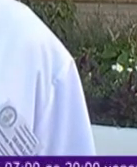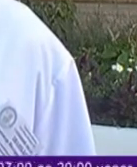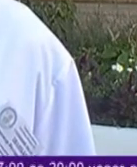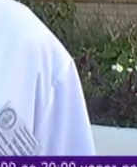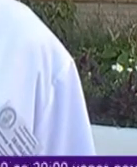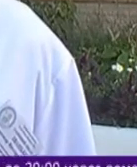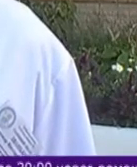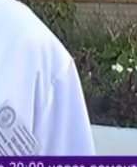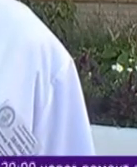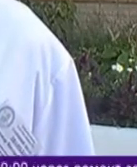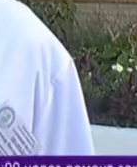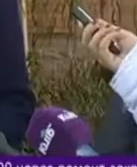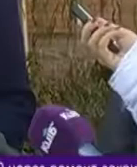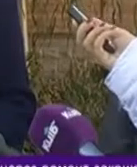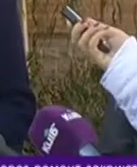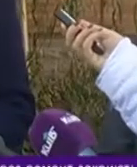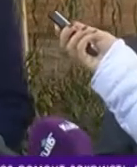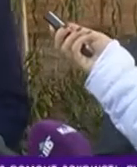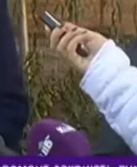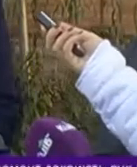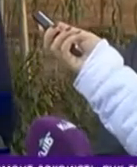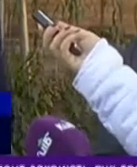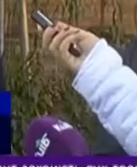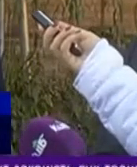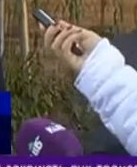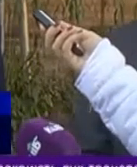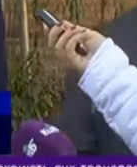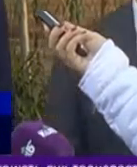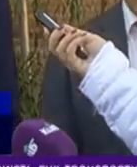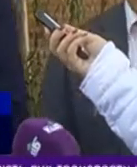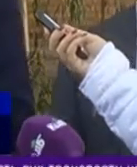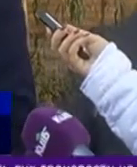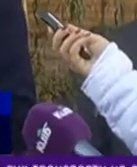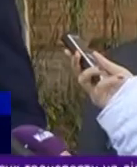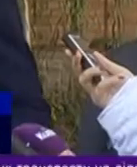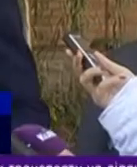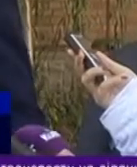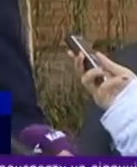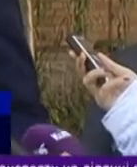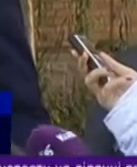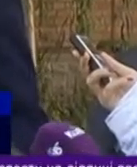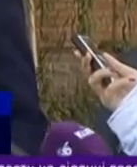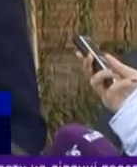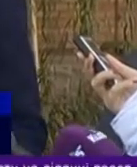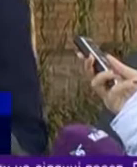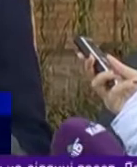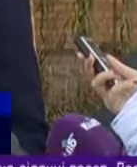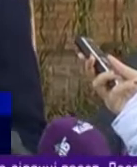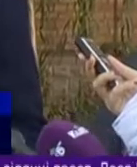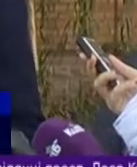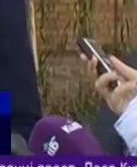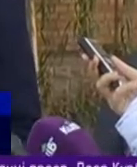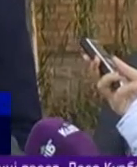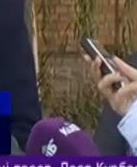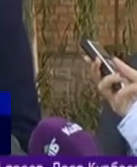самому сучасному європейському рівні. На операційне біля 100 мільйонів гривень було виділено. Ремонтні роботи йдуть. До нового року ми